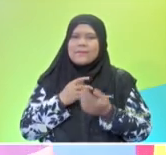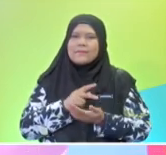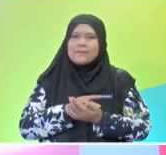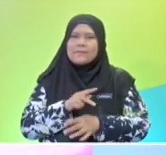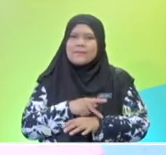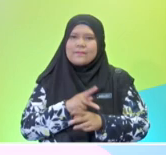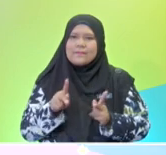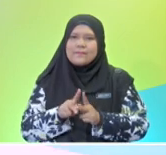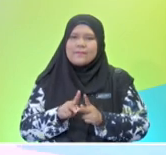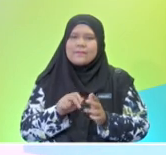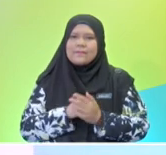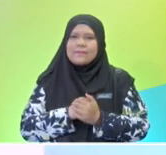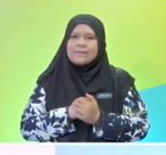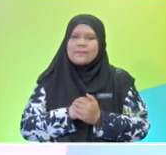Baik.